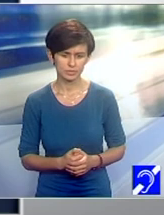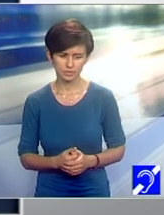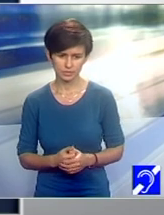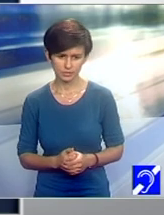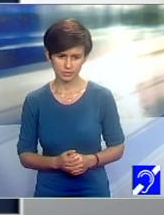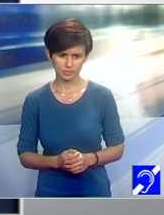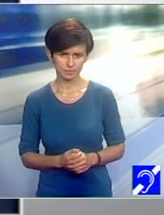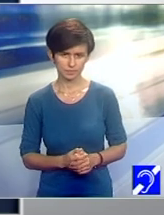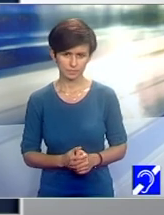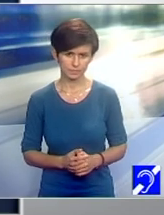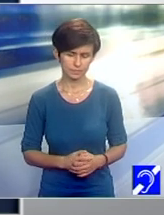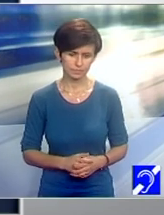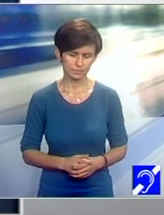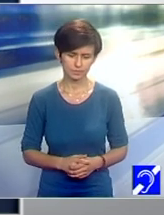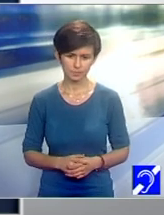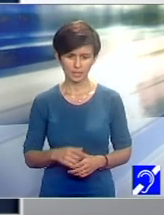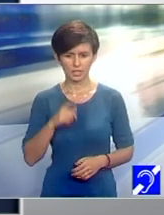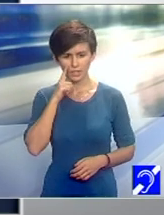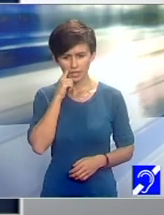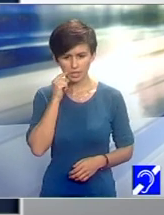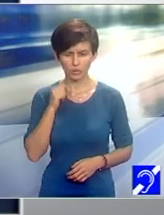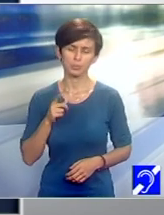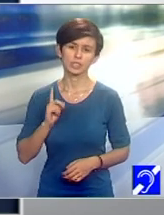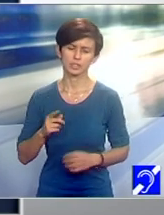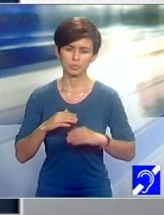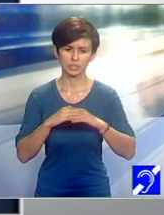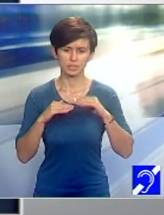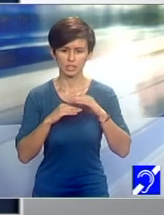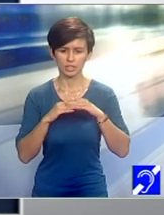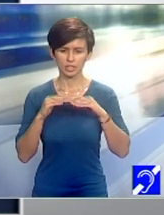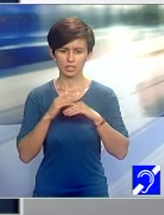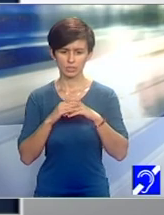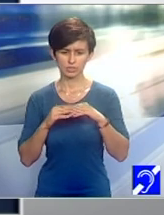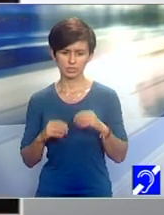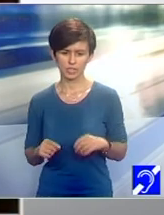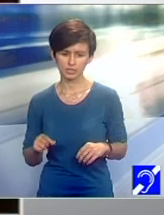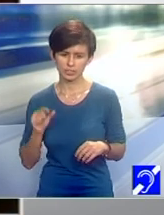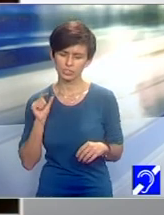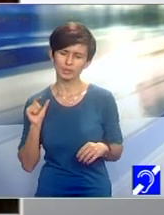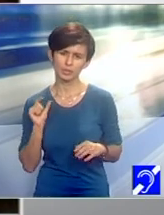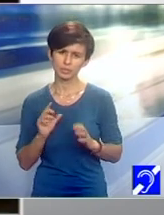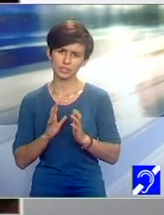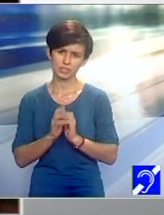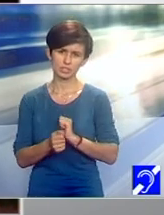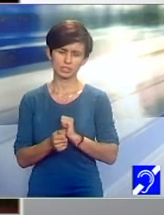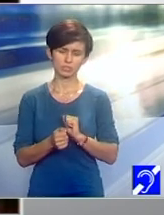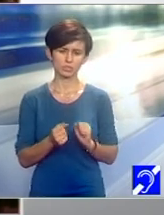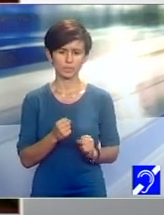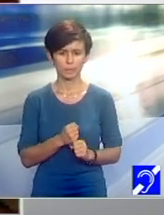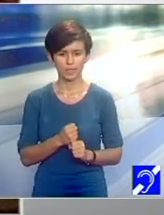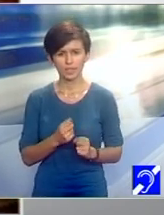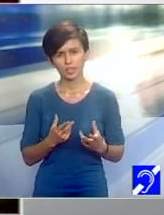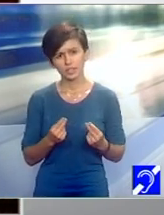și mai puțin să demoleze, cum s-a auzit acum un zgomot lângă noi. Prea multă lume